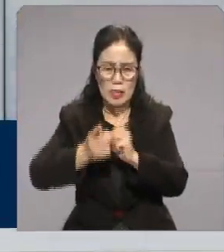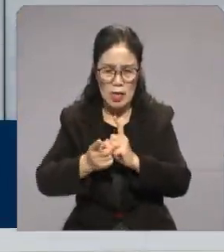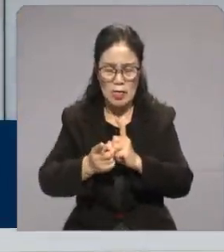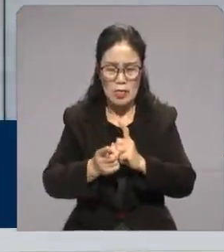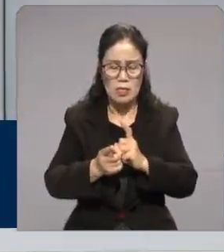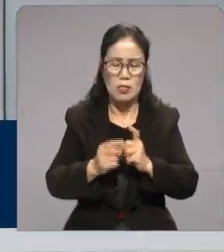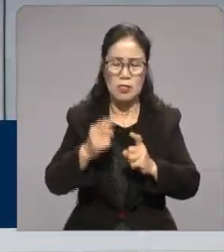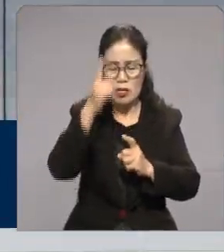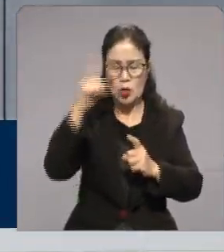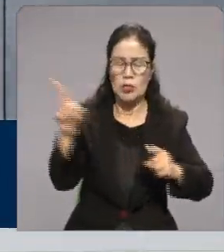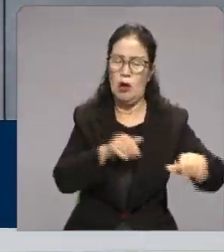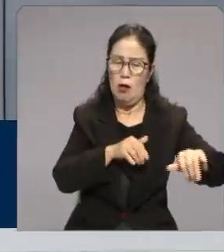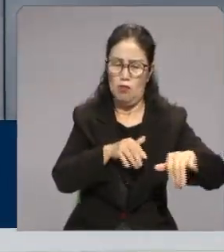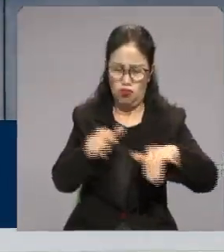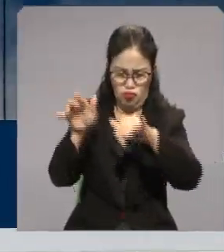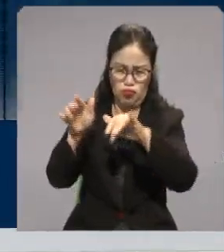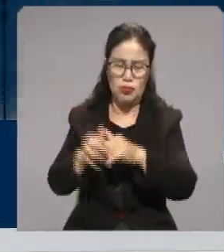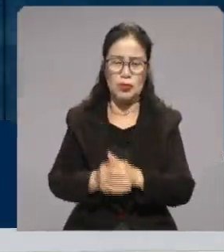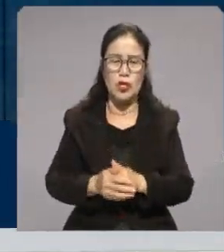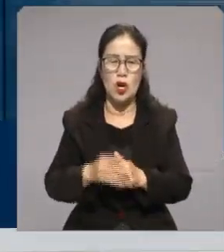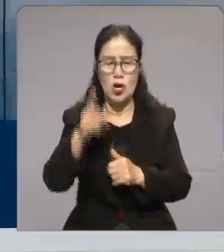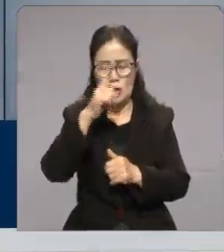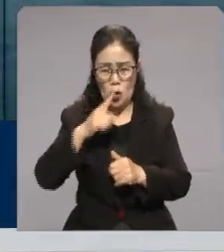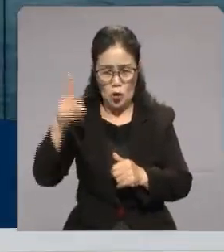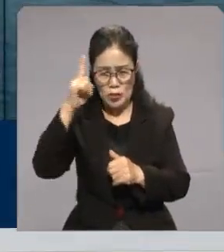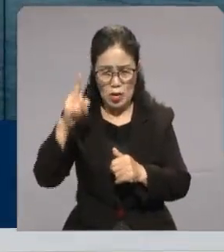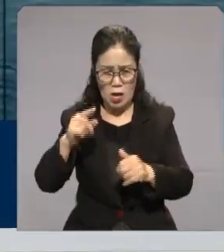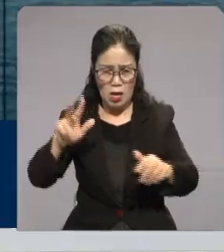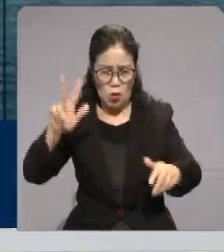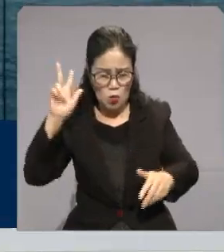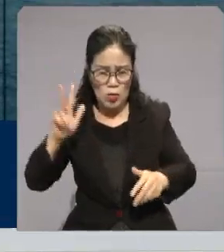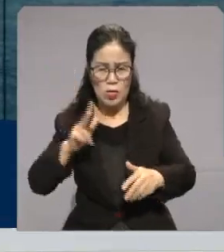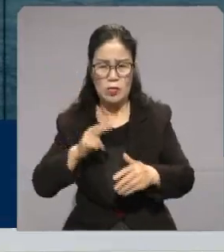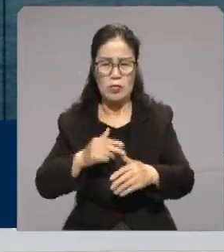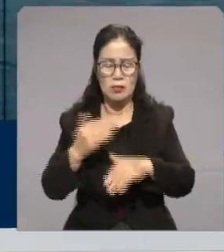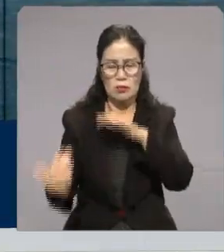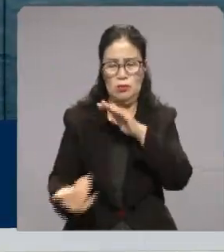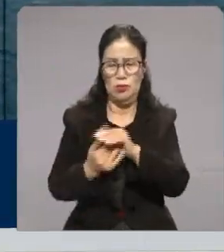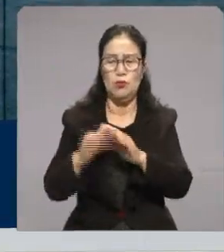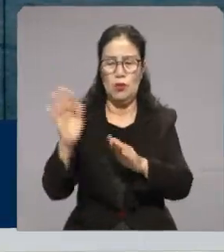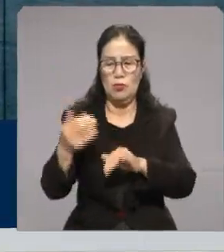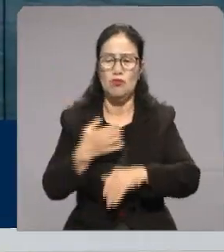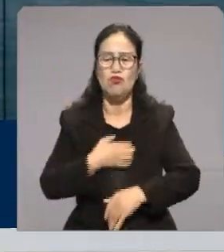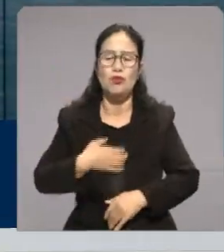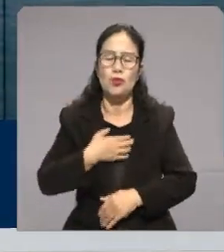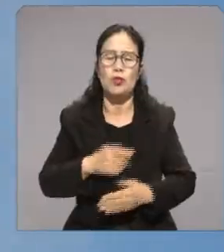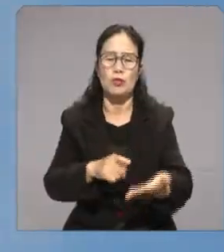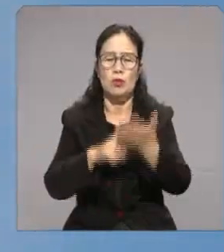보내준 건데 러시아의 확장 억제 공약이 현실화됐다는 우려가 나옵니다. 갈태용 기자입니다.